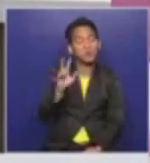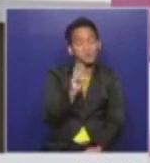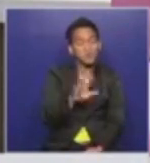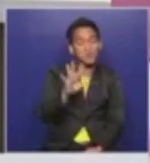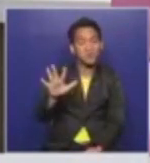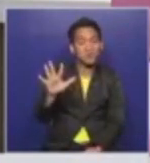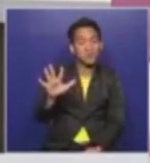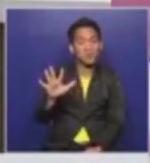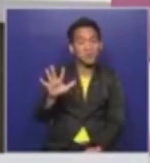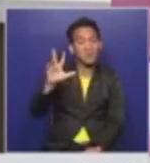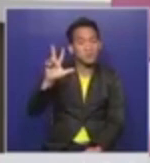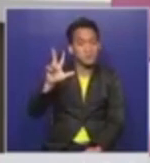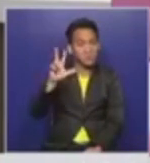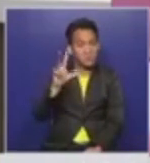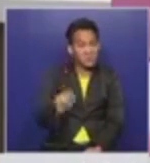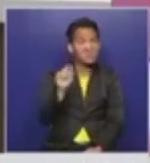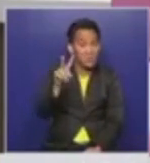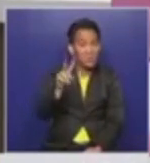มีกฎหมายรักษาคุณภาพสิ่งแวดล้อมแห่งชาติสุขภาพ235